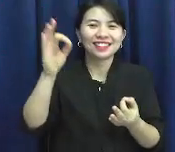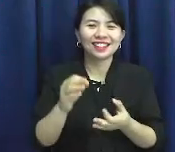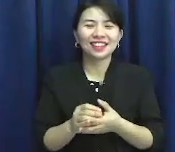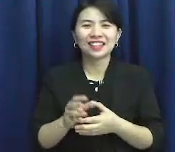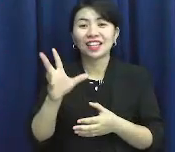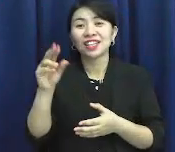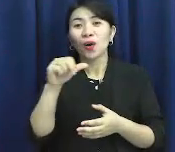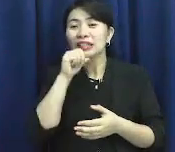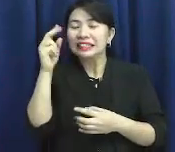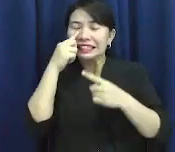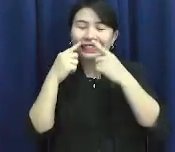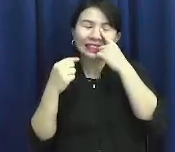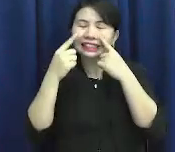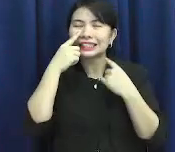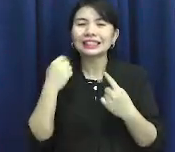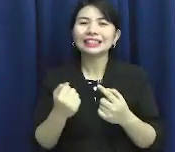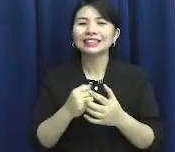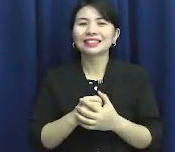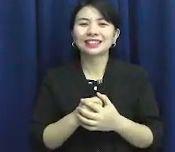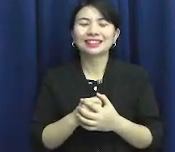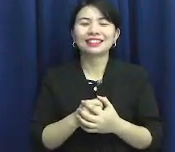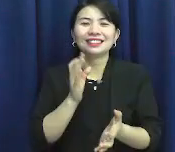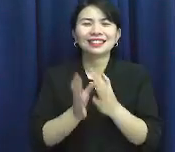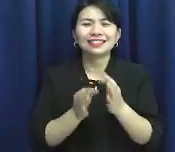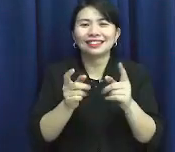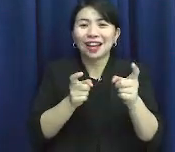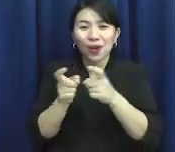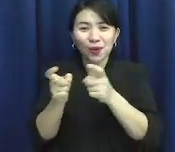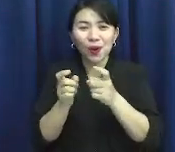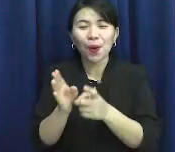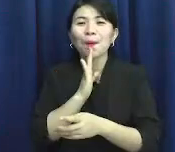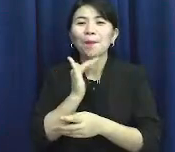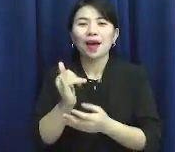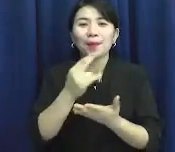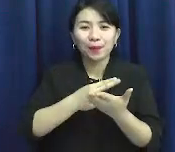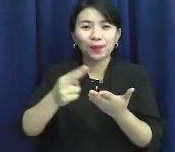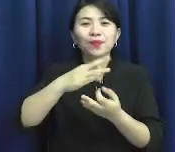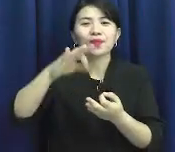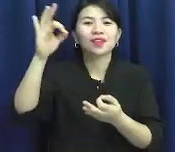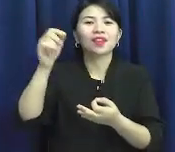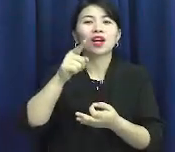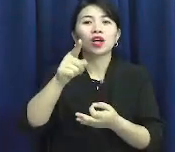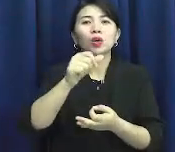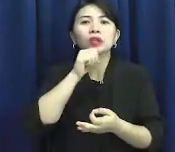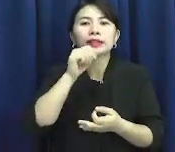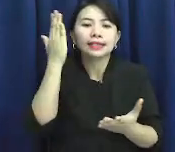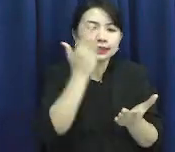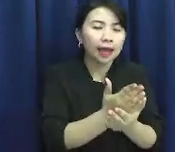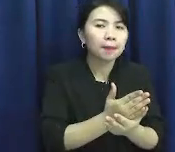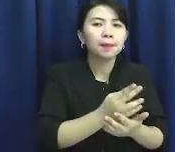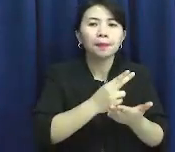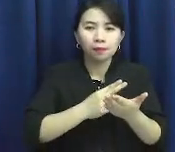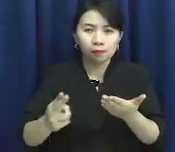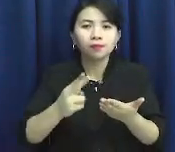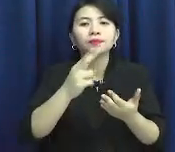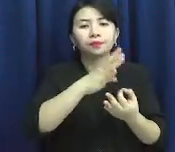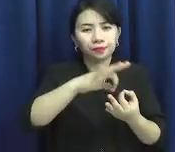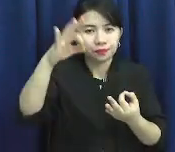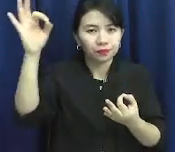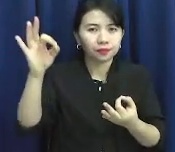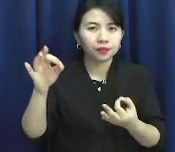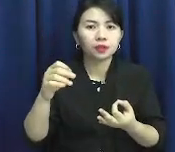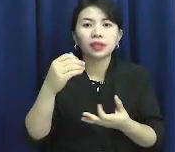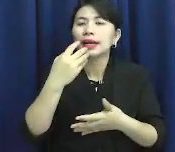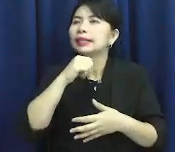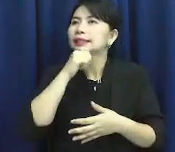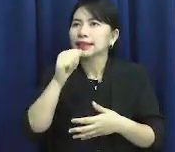hindi 'yun ang sinasabi natin puspos ng banal. Pag puspos ka ng banal na Espiritu, you will not grieve the Holy Spirit. 'Yun ang maliwanag na sinasabi